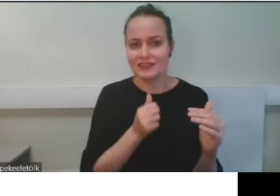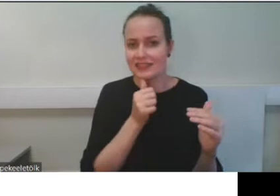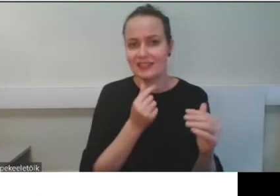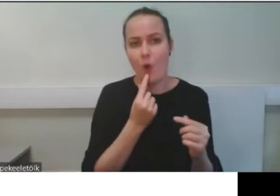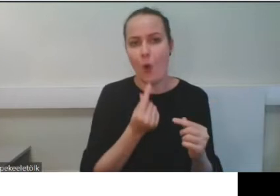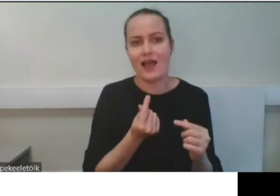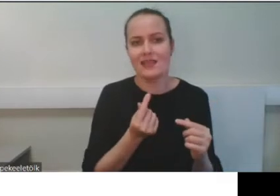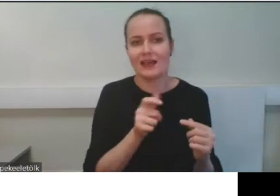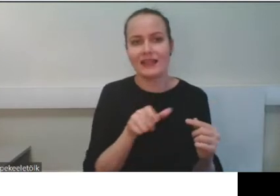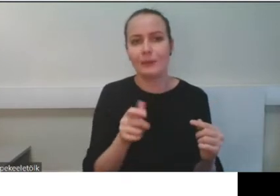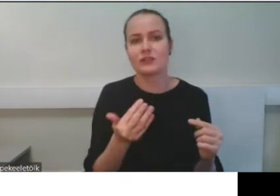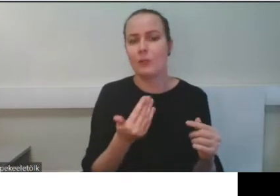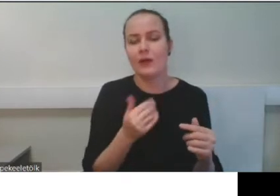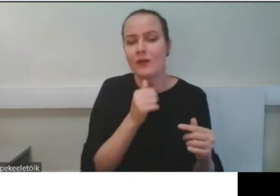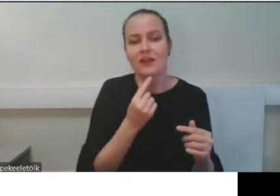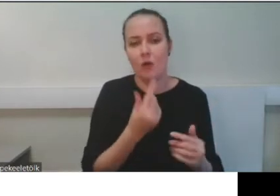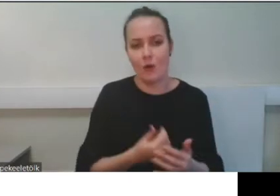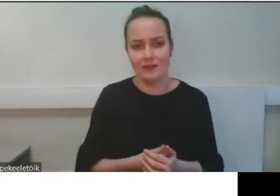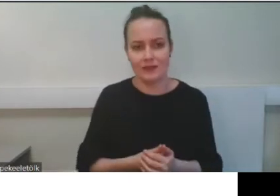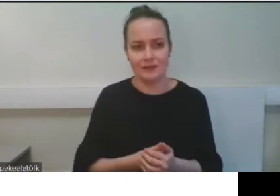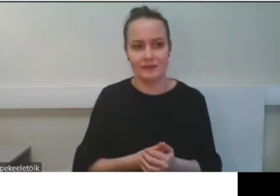kui näiteks puuetega laste vaesus .